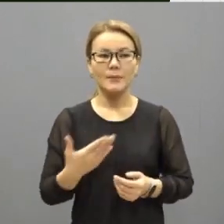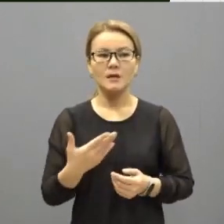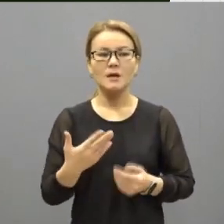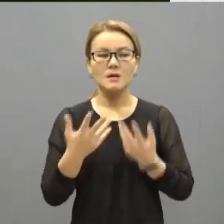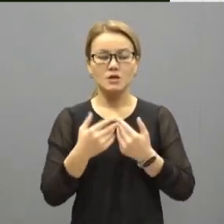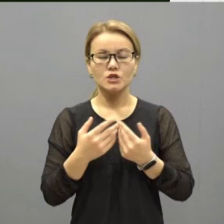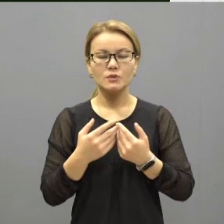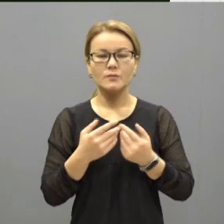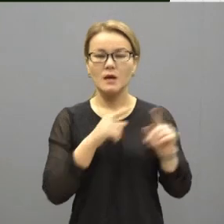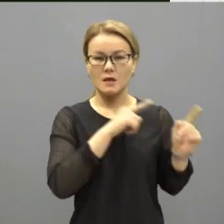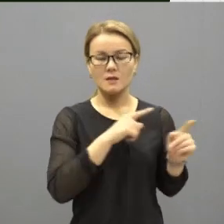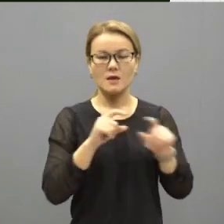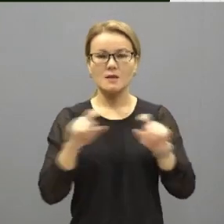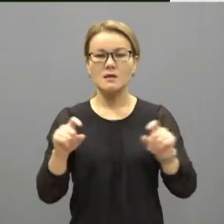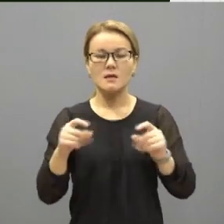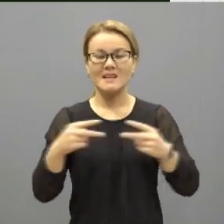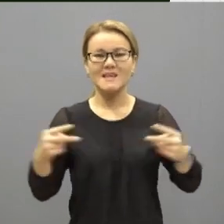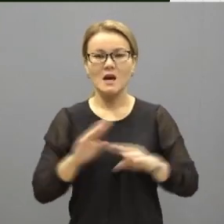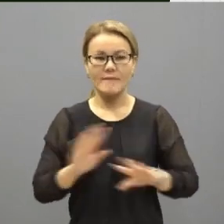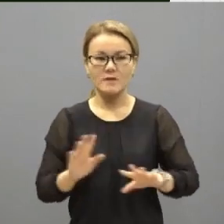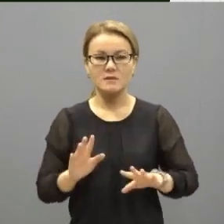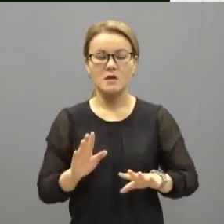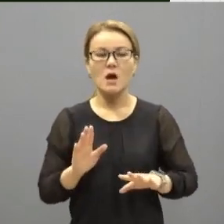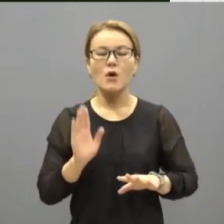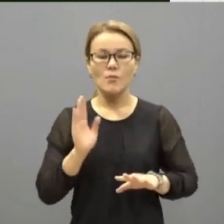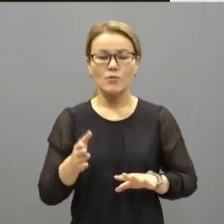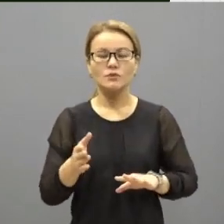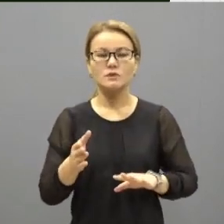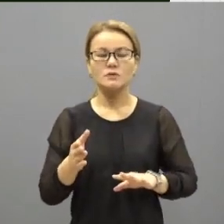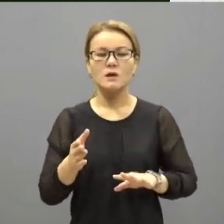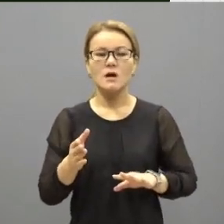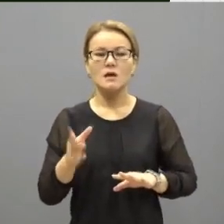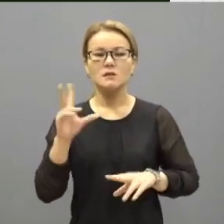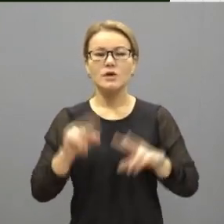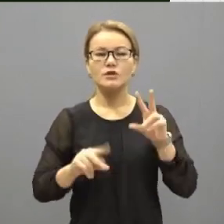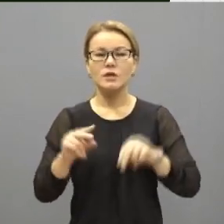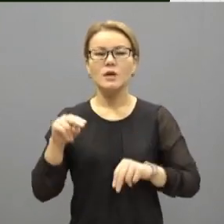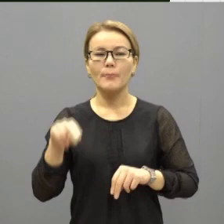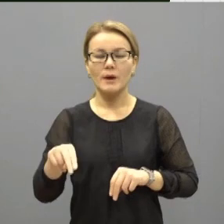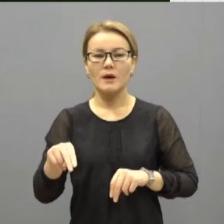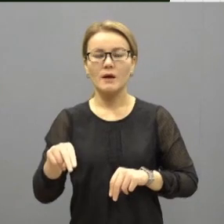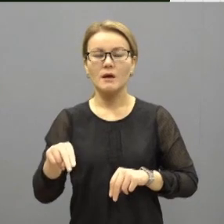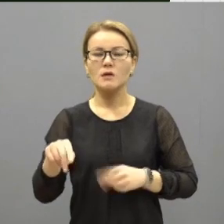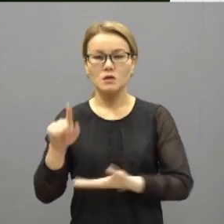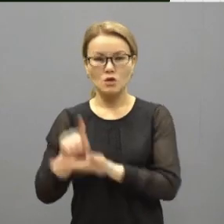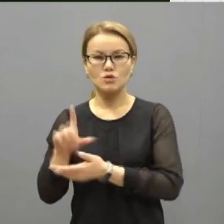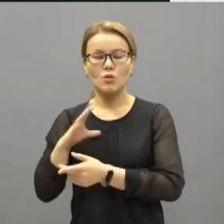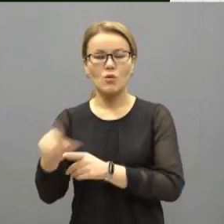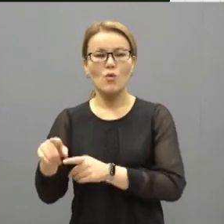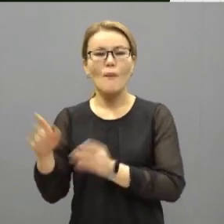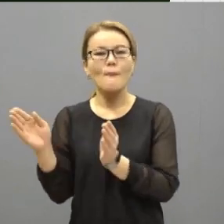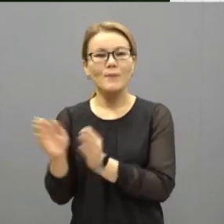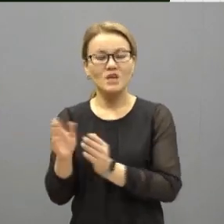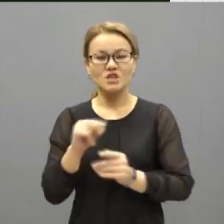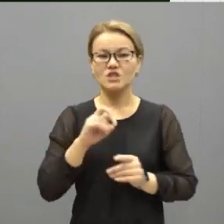данное неравенство, то получим значение p должно быть меньше,